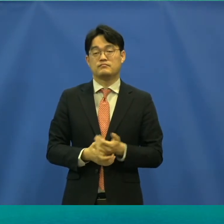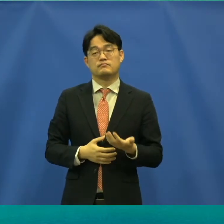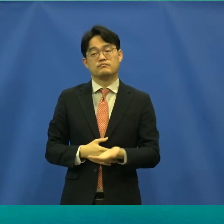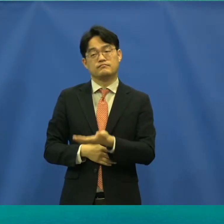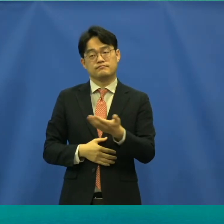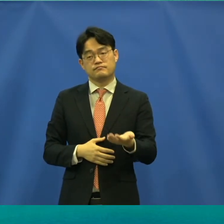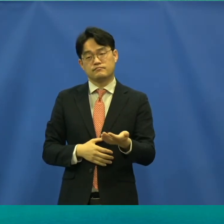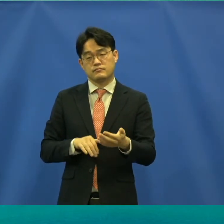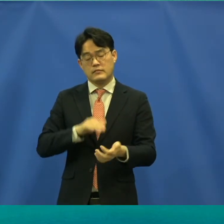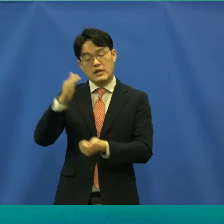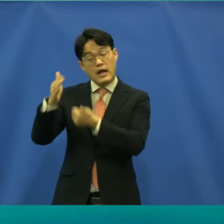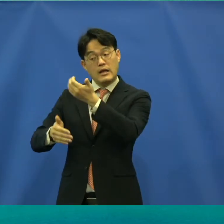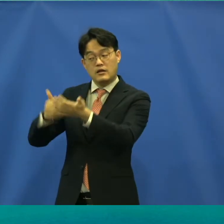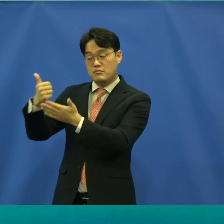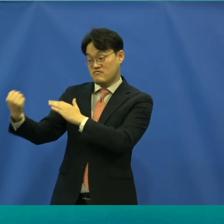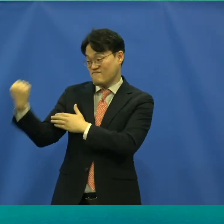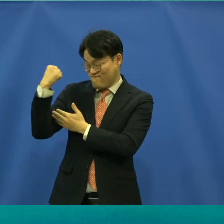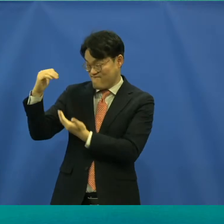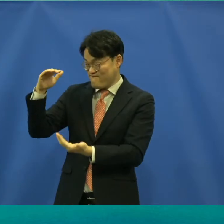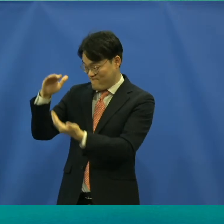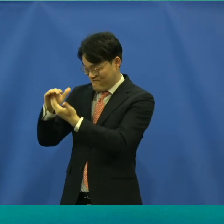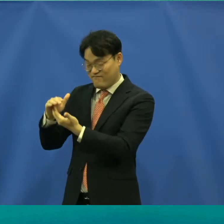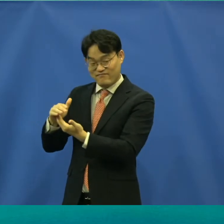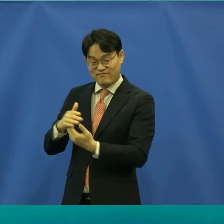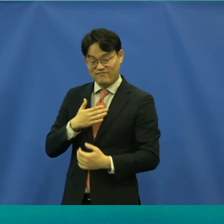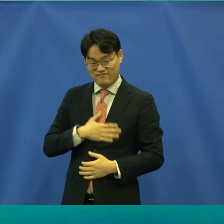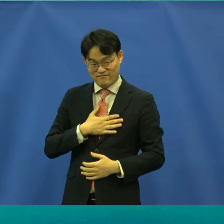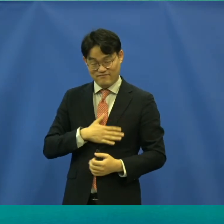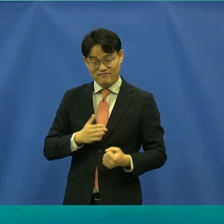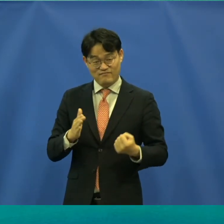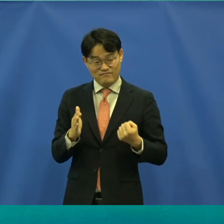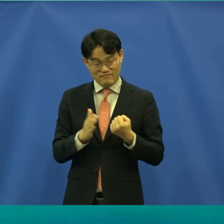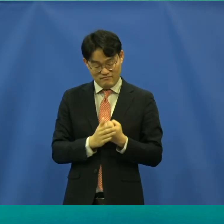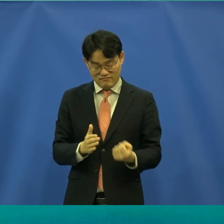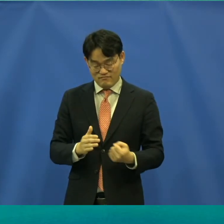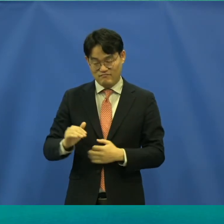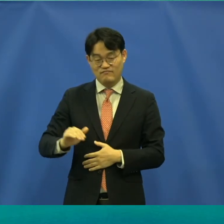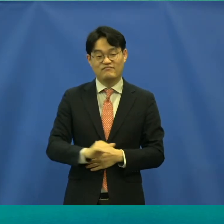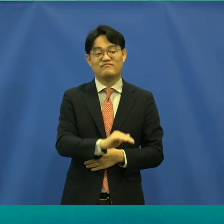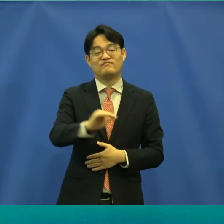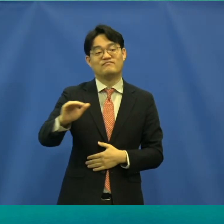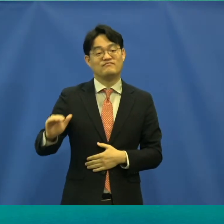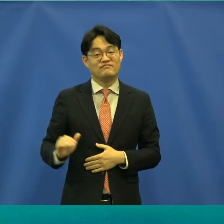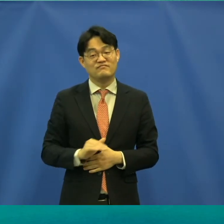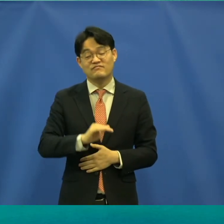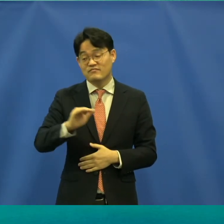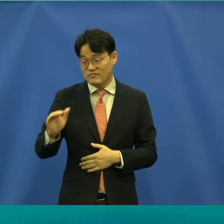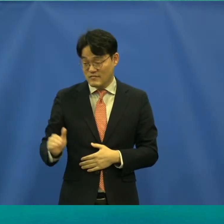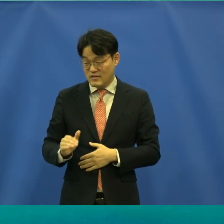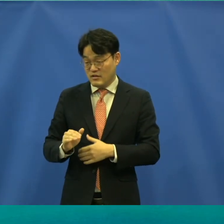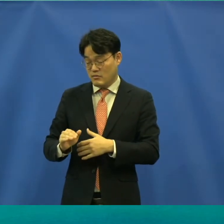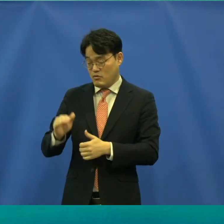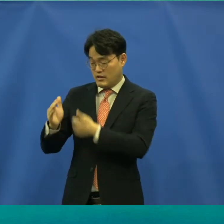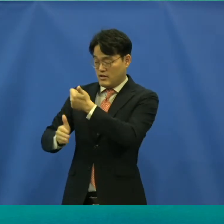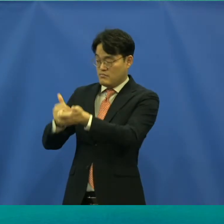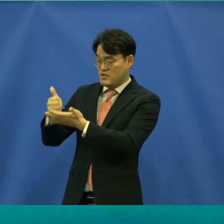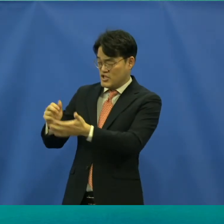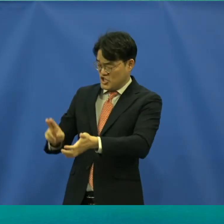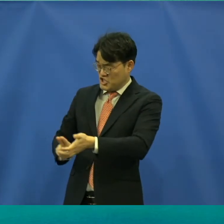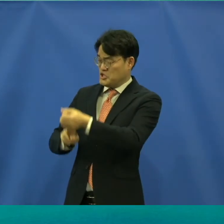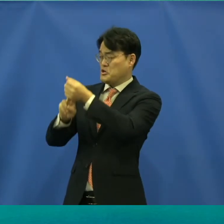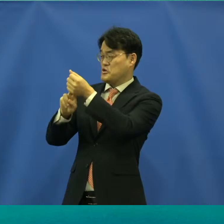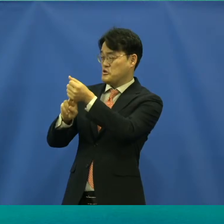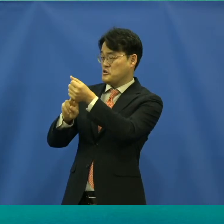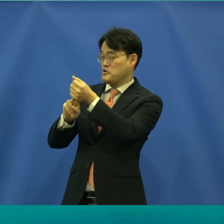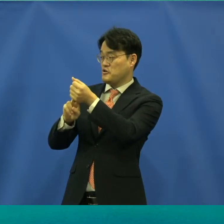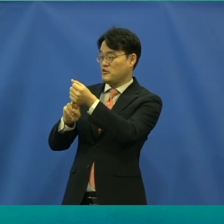능력을 우리가 생각한다면 뭐 아무것도 아니죠. 그런 것은 뭐 기적이 불가능하다면 성경을 우리는 닫아야죠.